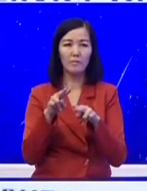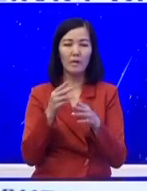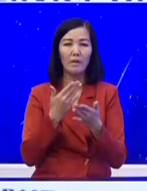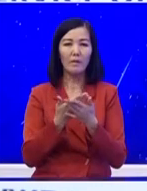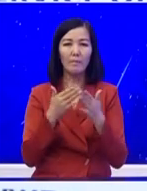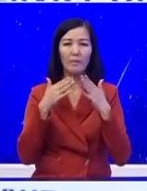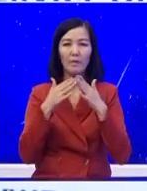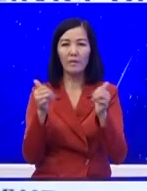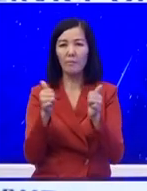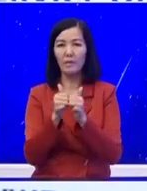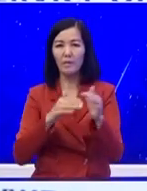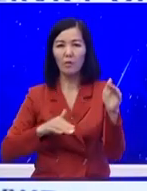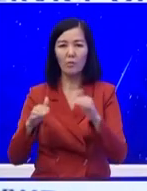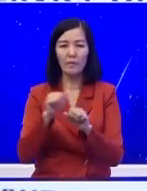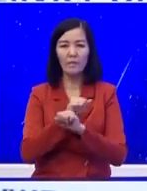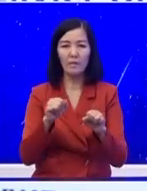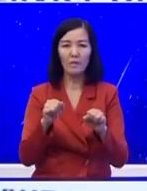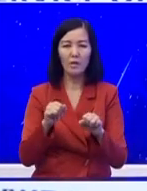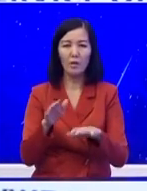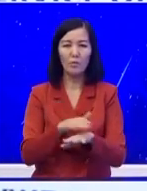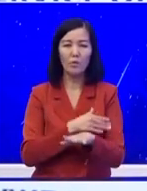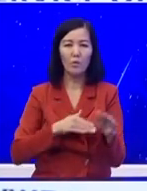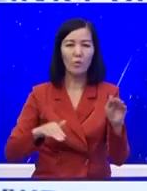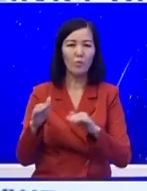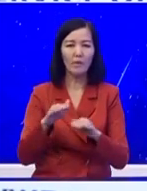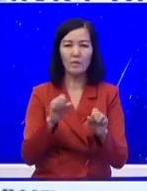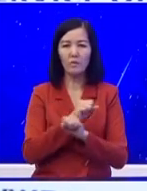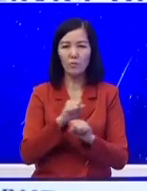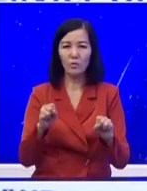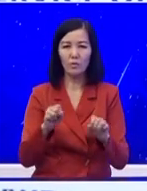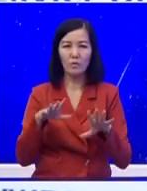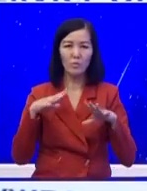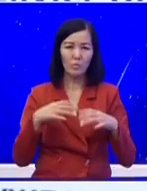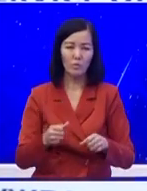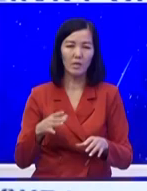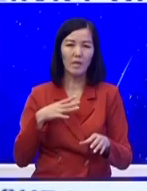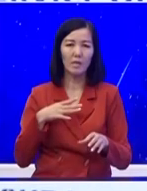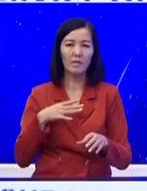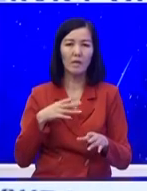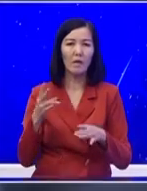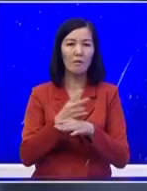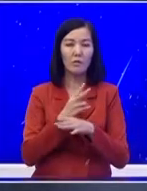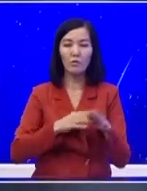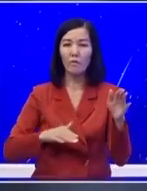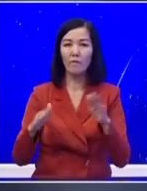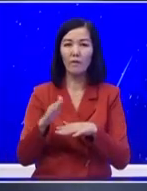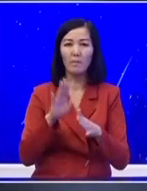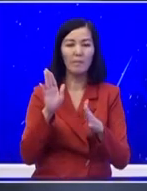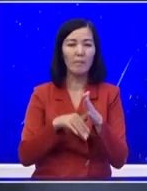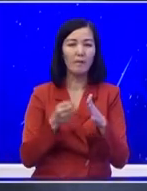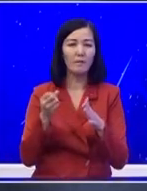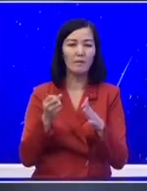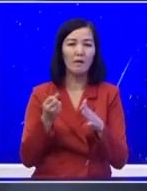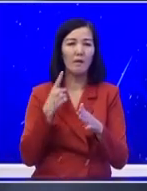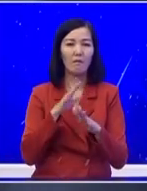катерам, лодкам. Не купайтесь слишком долго, возможно, переохлаждение и усталость. Не купайтесь в ночное время и не в трезвом